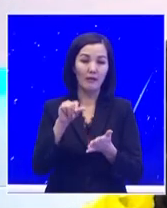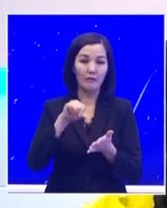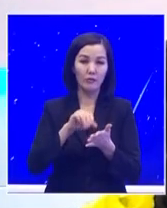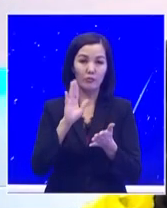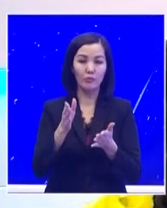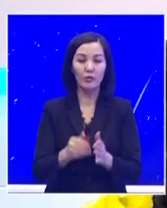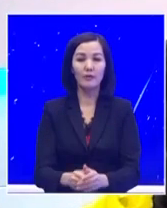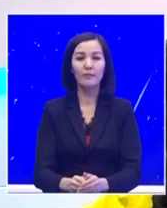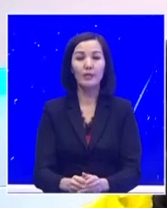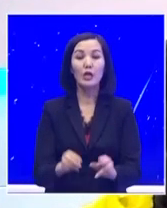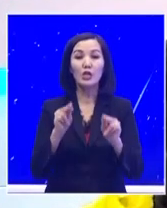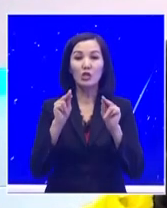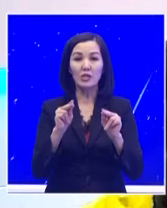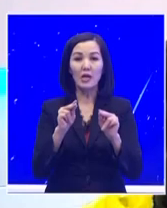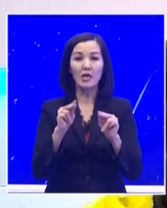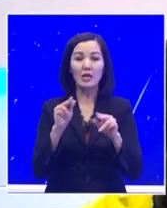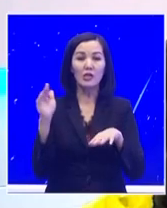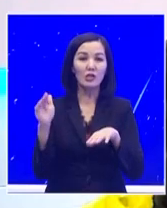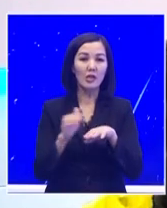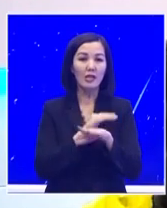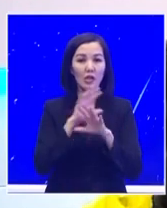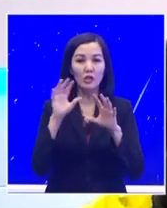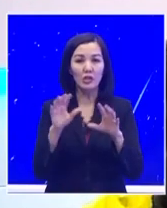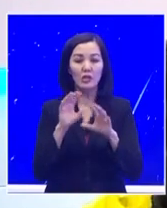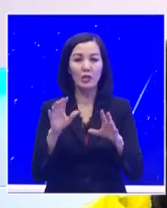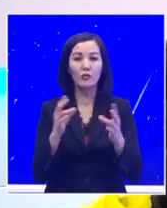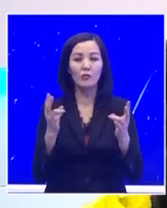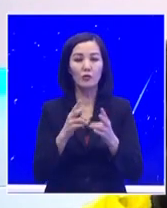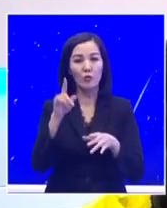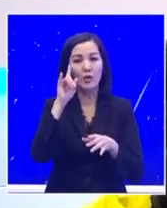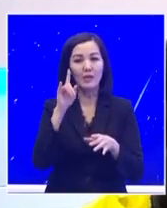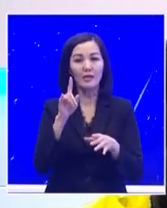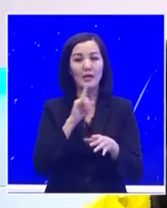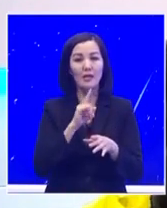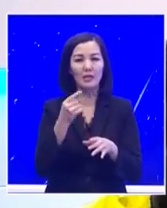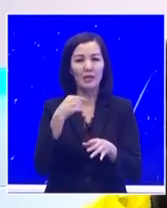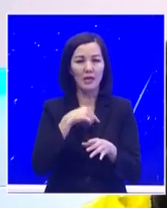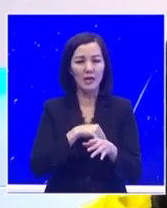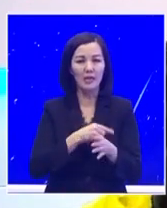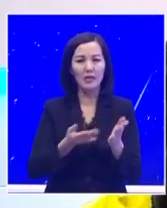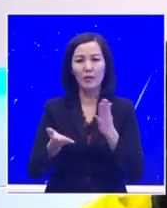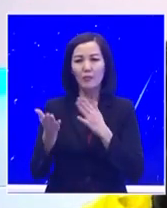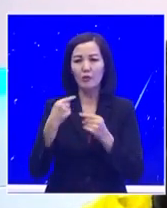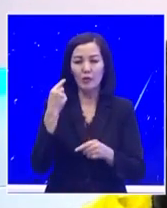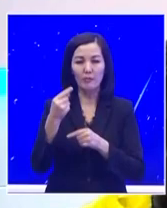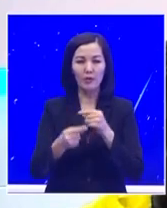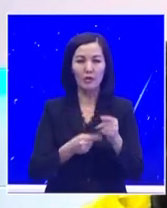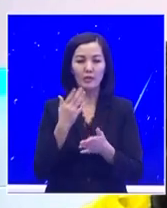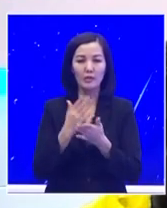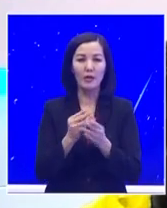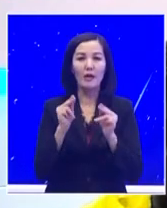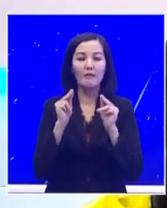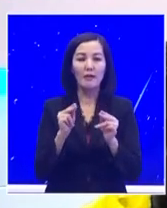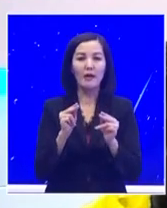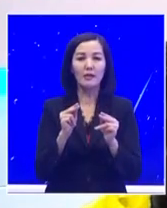Шынайы жанашырлық көрсету қазақ халқына тән қасиет. Не нағыз волонтер болудың